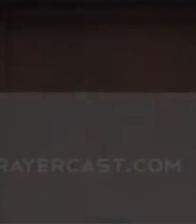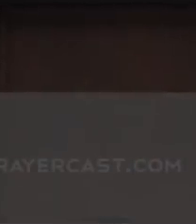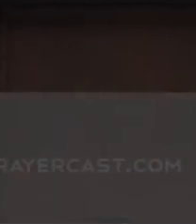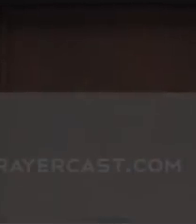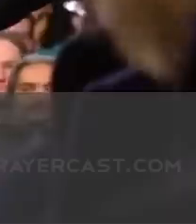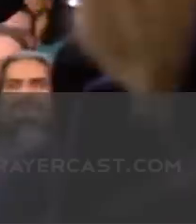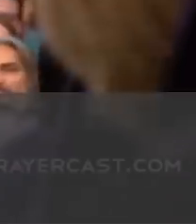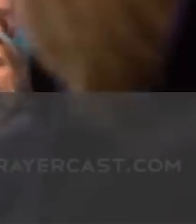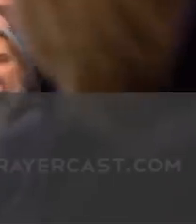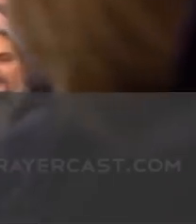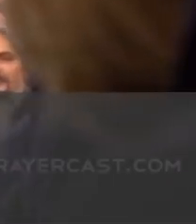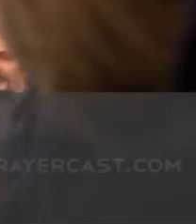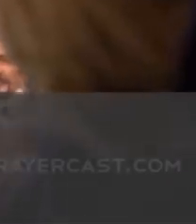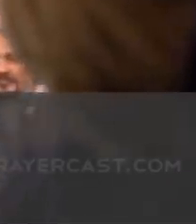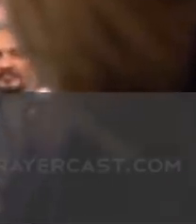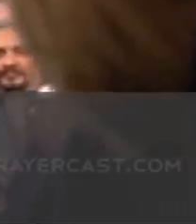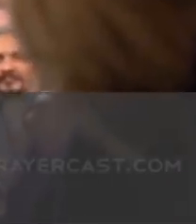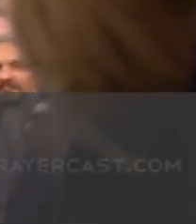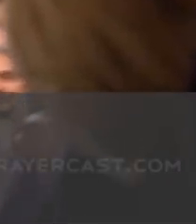we